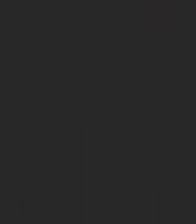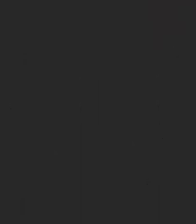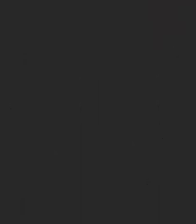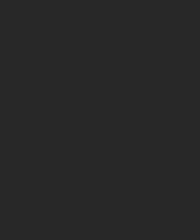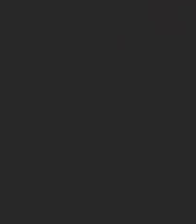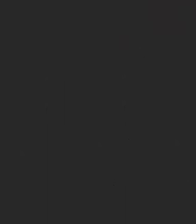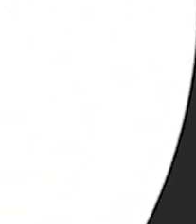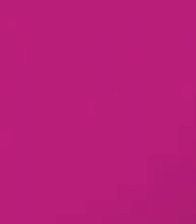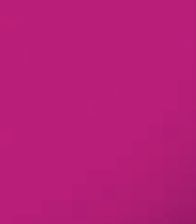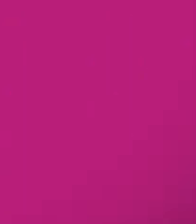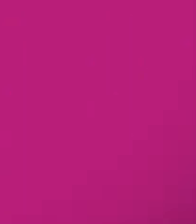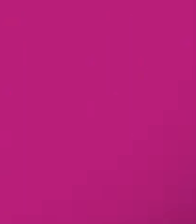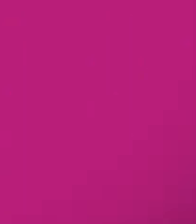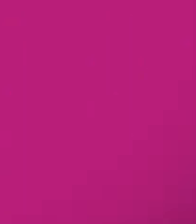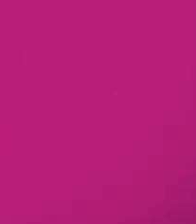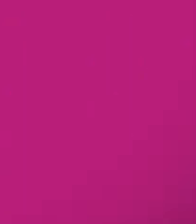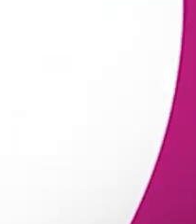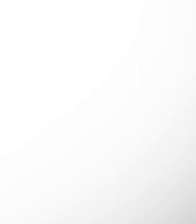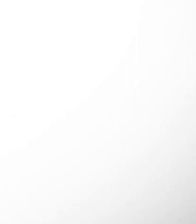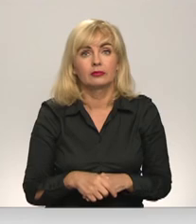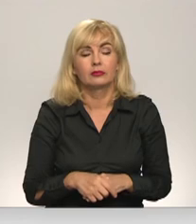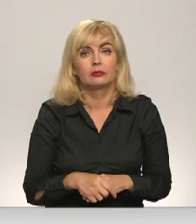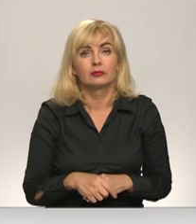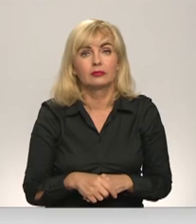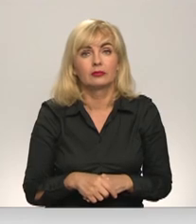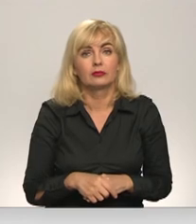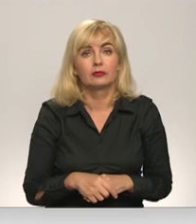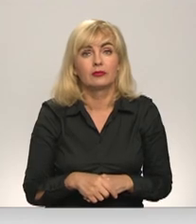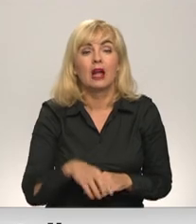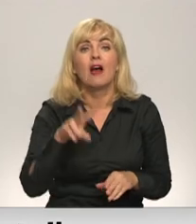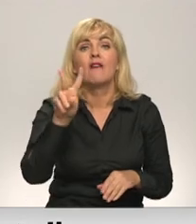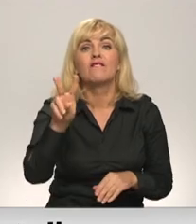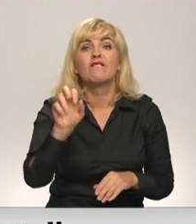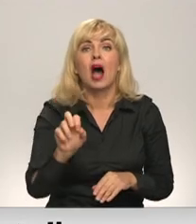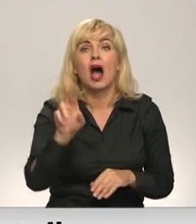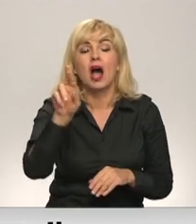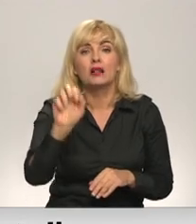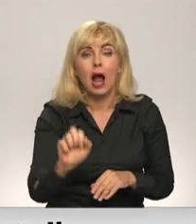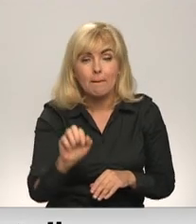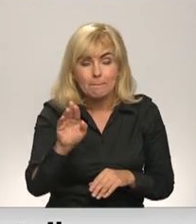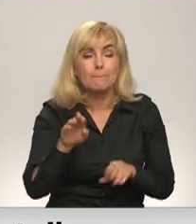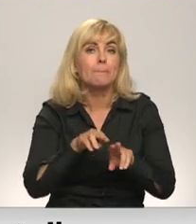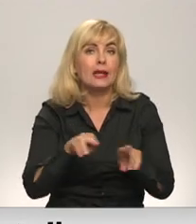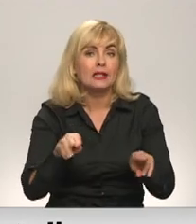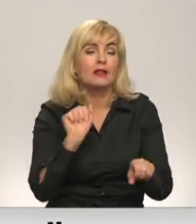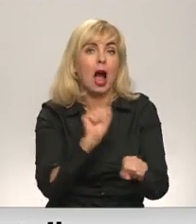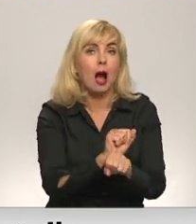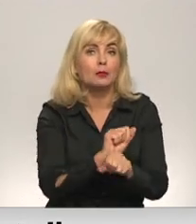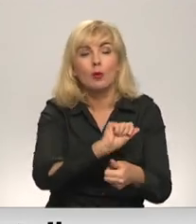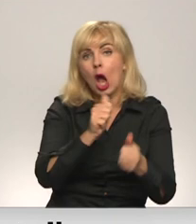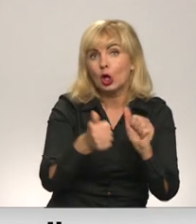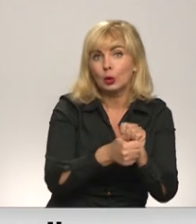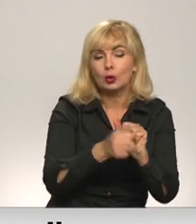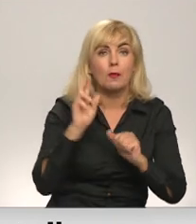Re, viss ēters ir te! Vides aizsardzības un reģionālās attīstības ministrija apturējusi